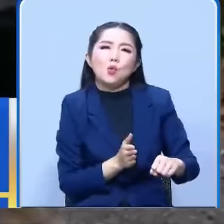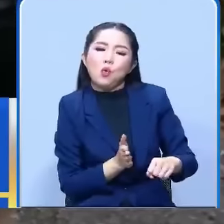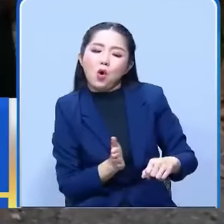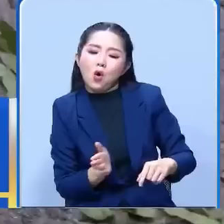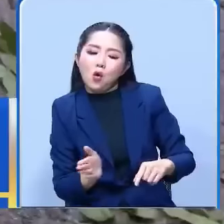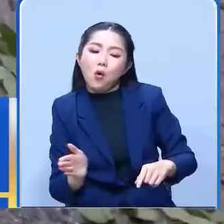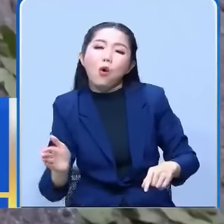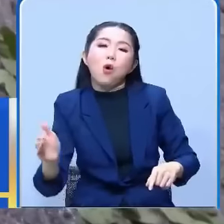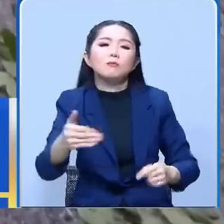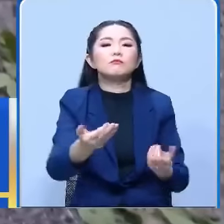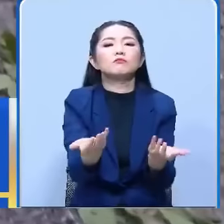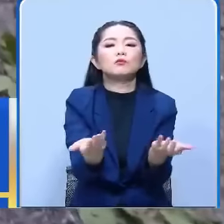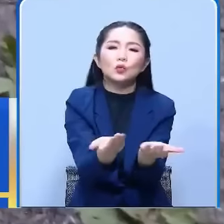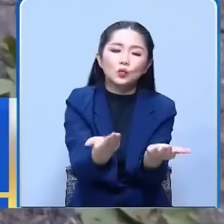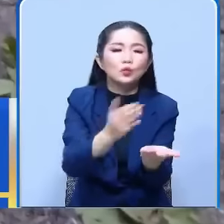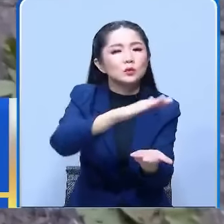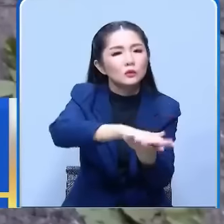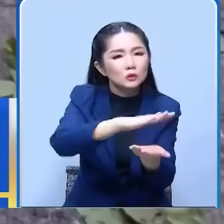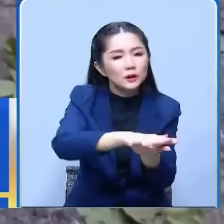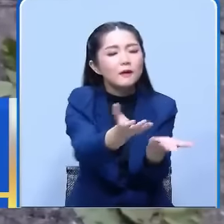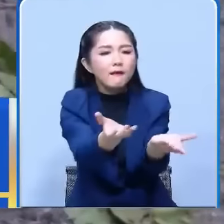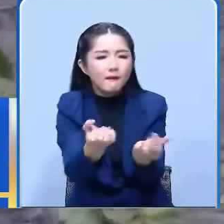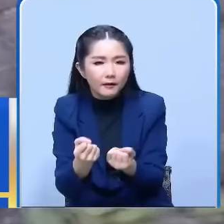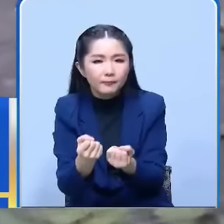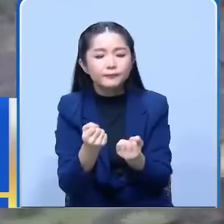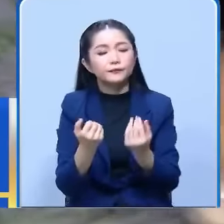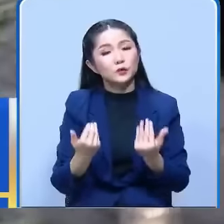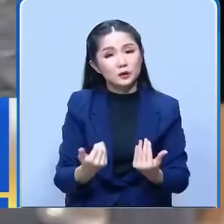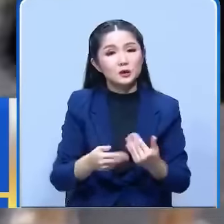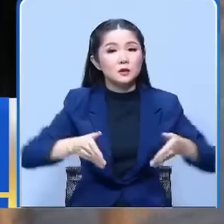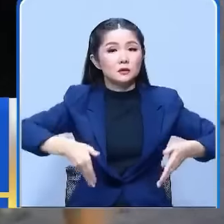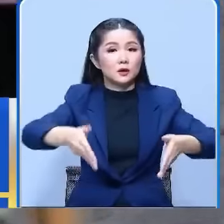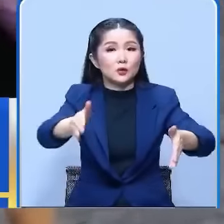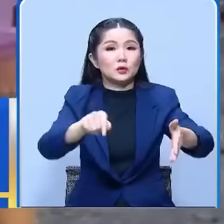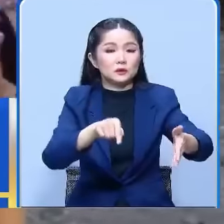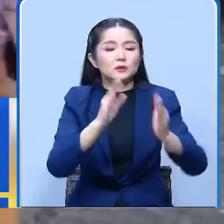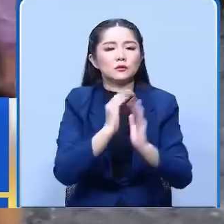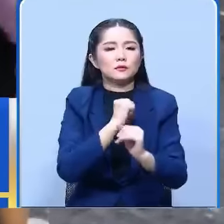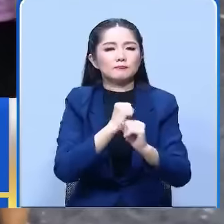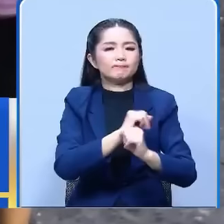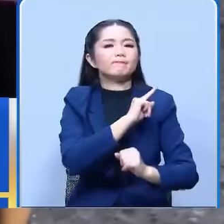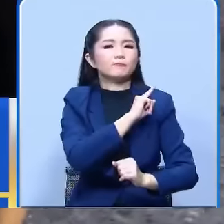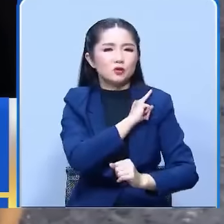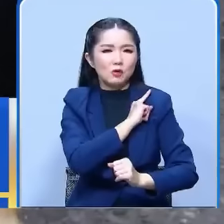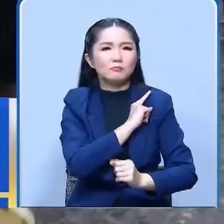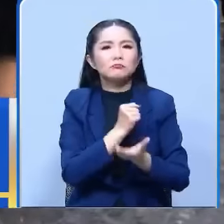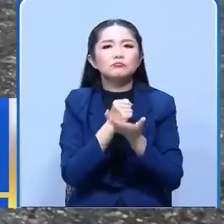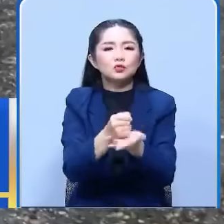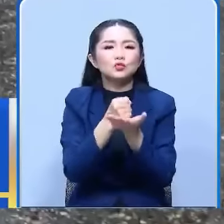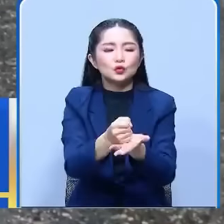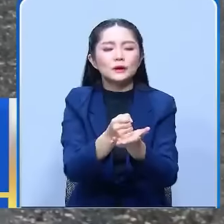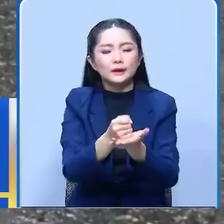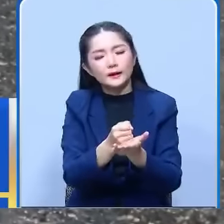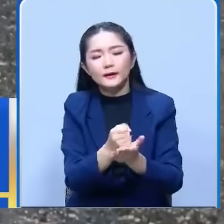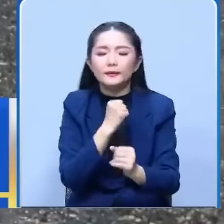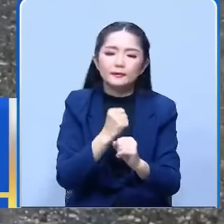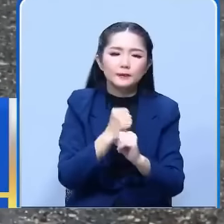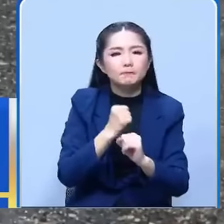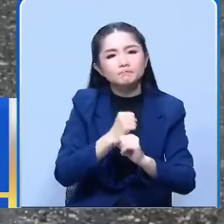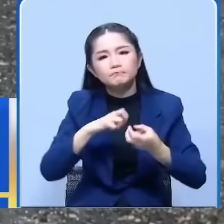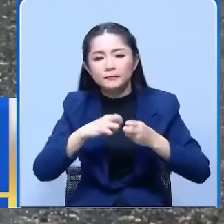ลับจากโรงเรียนต่อมาทางแขวงทางหลวงชนบทต้องระดมกำลังเจ้าหน้าที่เข้าทำการแก้ไขปัญหาอย่างเร่งด่วนล่าสุ